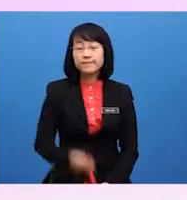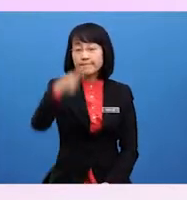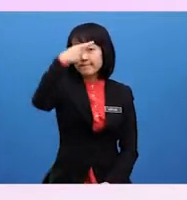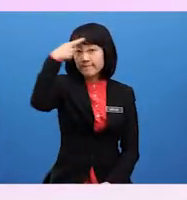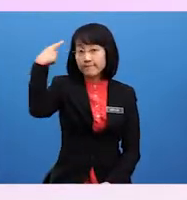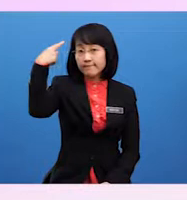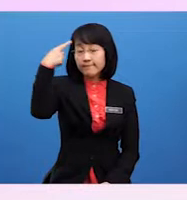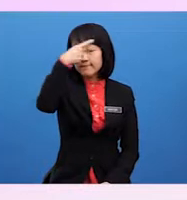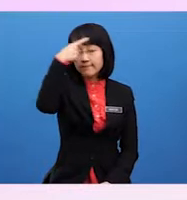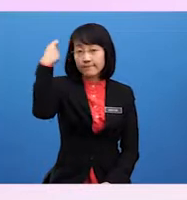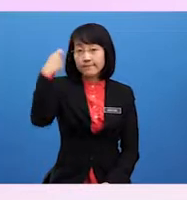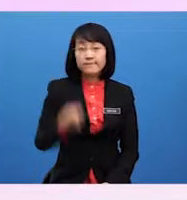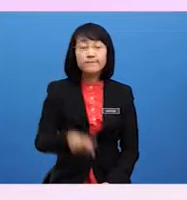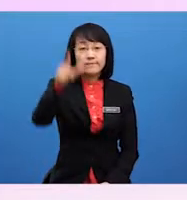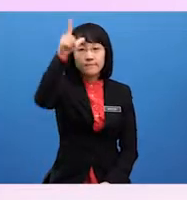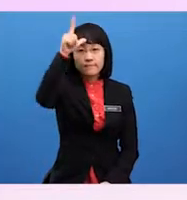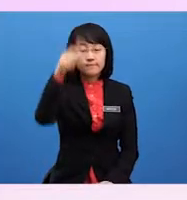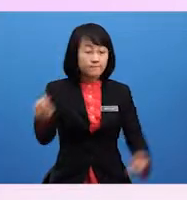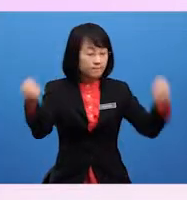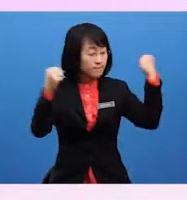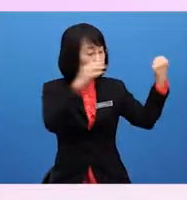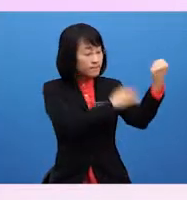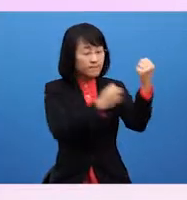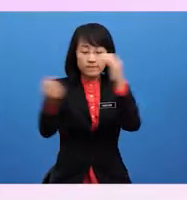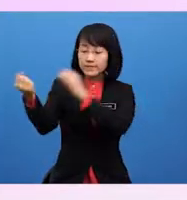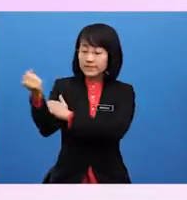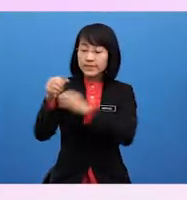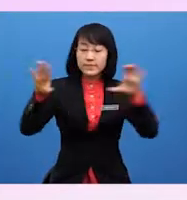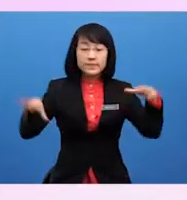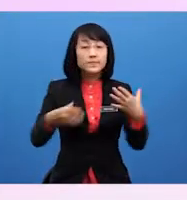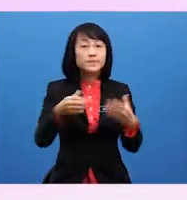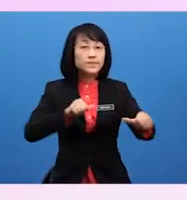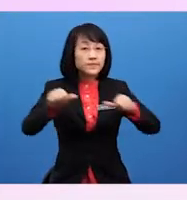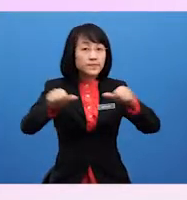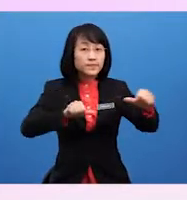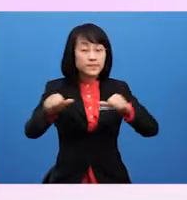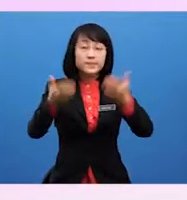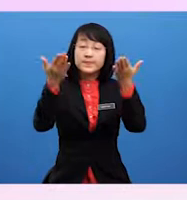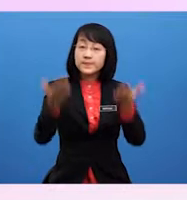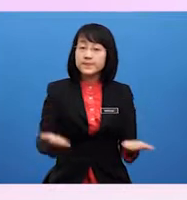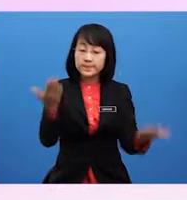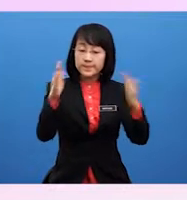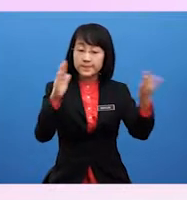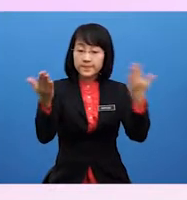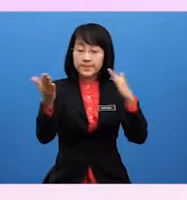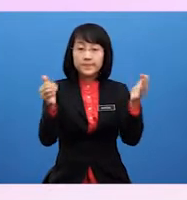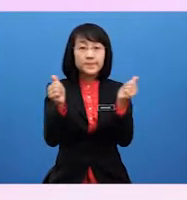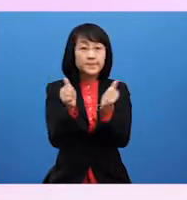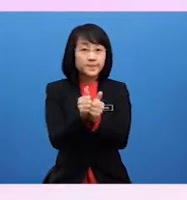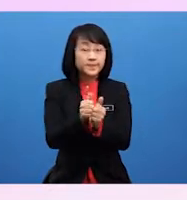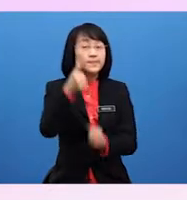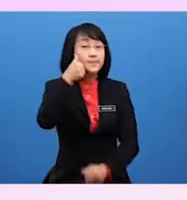kerana lelaki lebih berotot dan melakukan aktiviti yang lebih berat berbanding